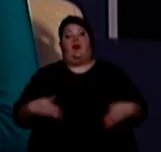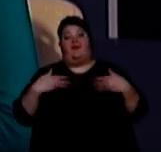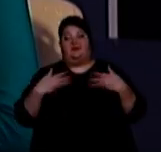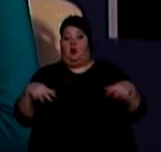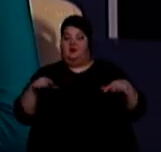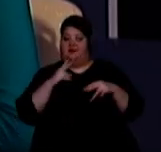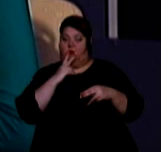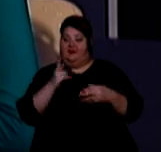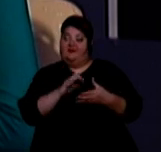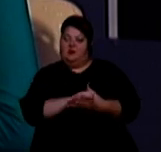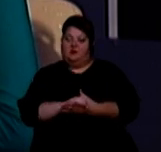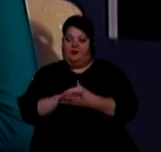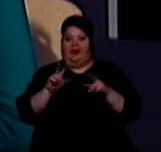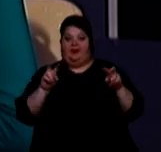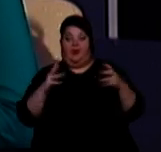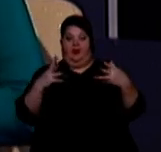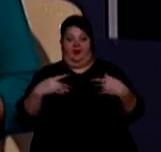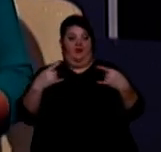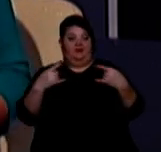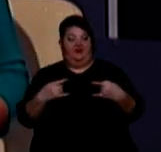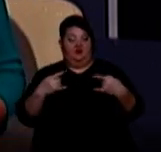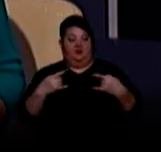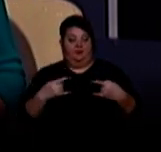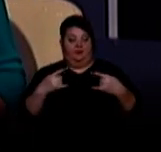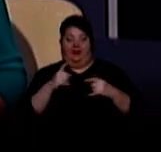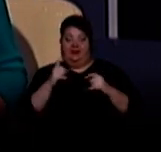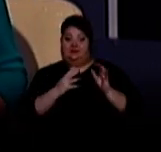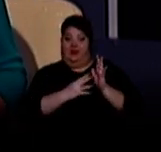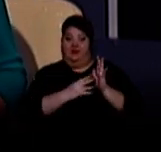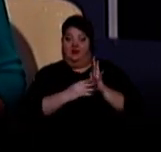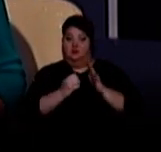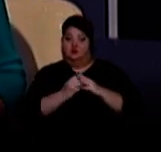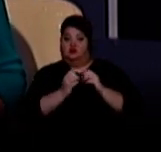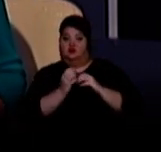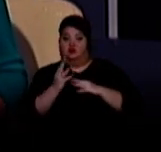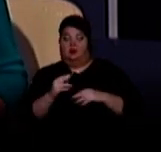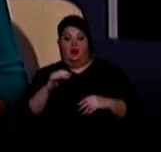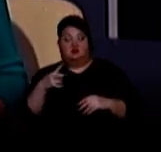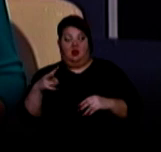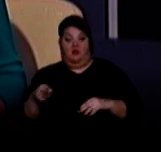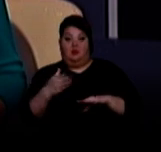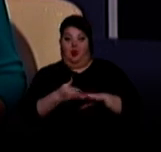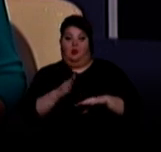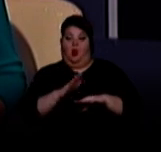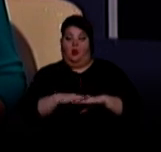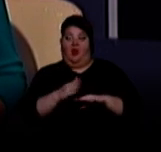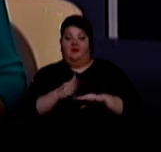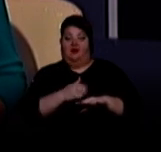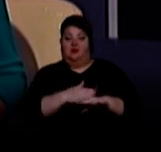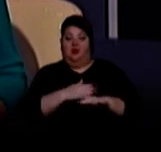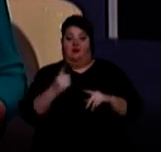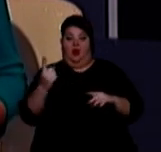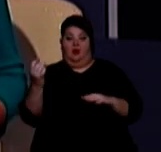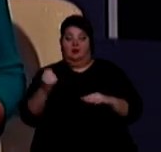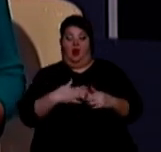Вітаю всіх, хто дивиться «Суспільне. Тема дня» в ефірі. Із 9 по 14 червня у Полтаві триває акція «Тиждень благодійної